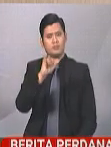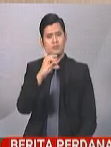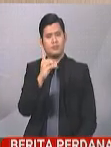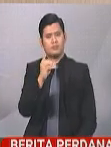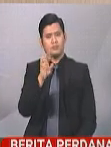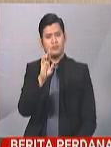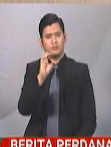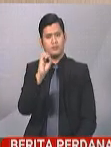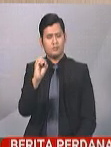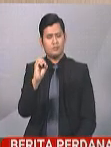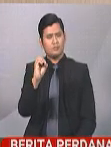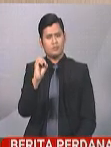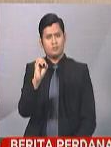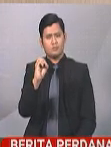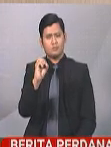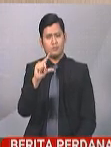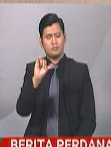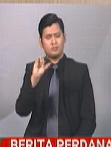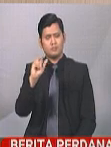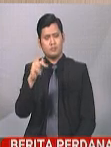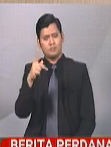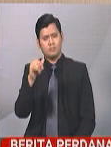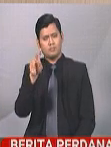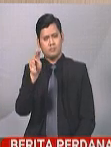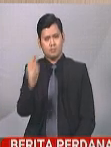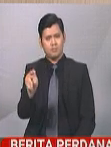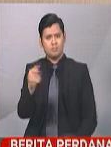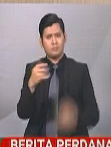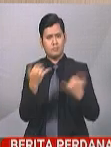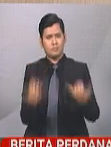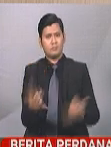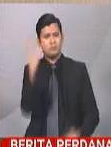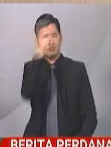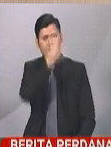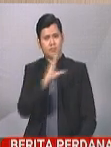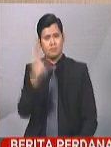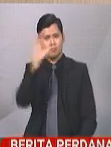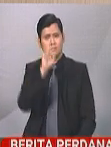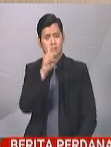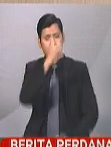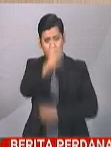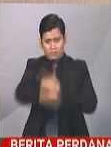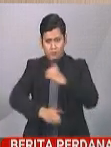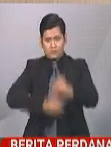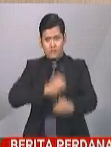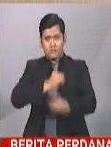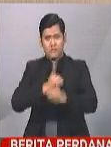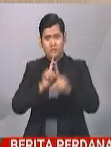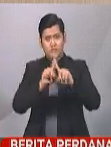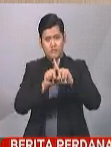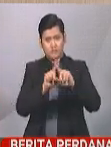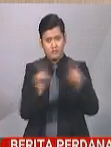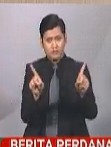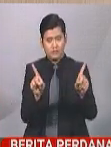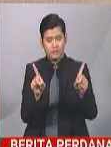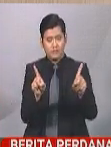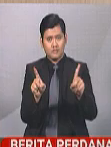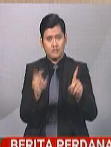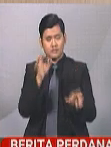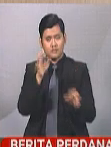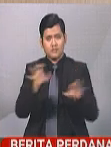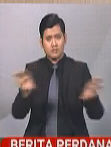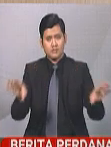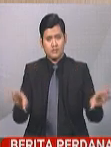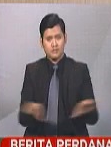hidroksikloroquin, iaitu sekarang ni dah dicari-cari oleh satu dunia. Tetapi kalau benda ni dibuat di